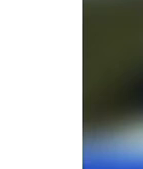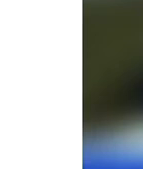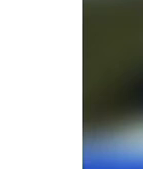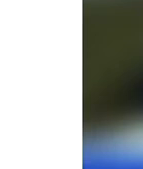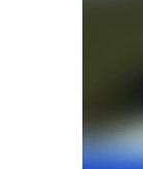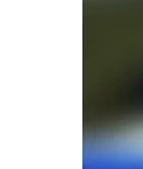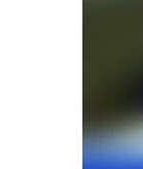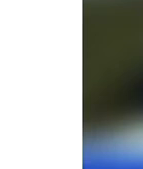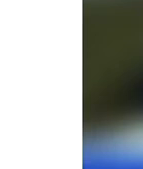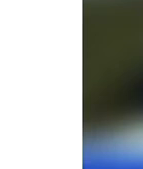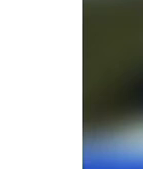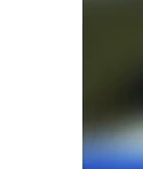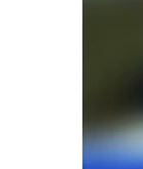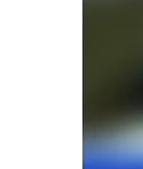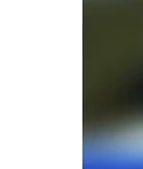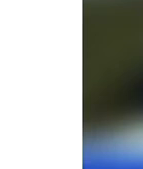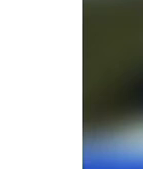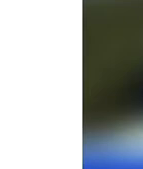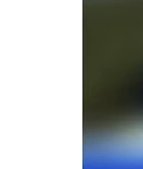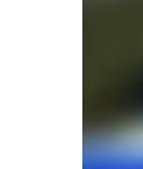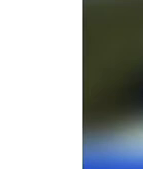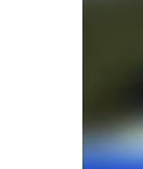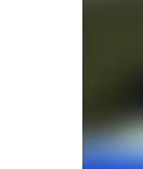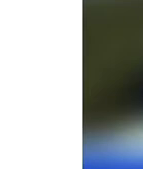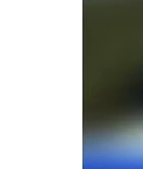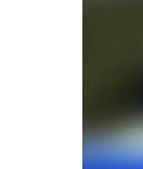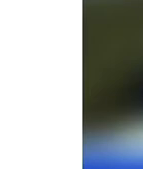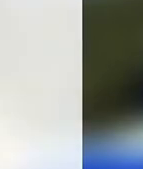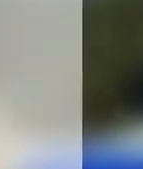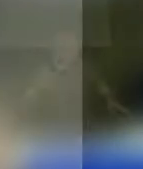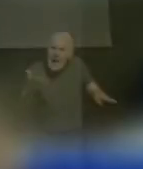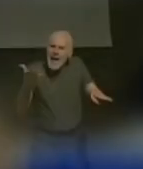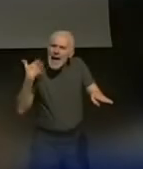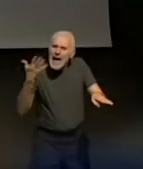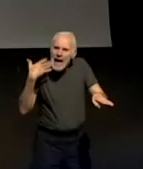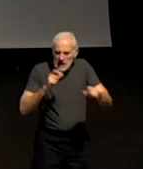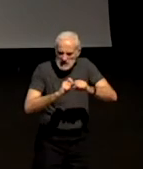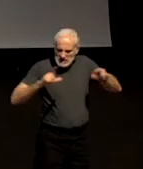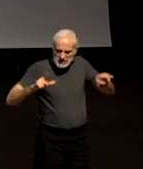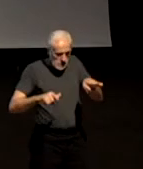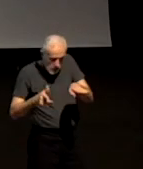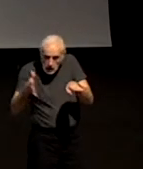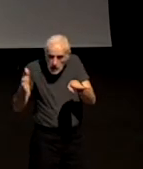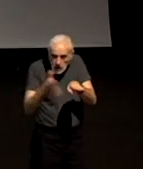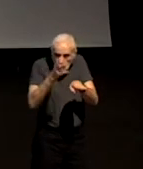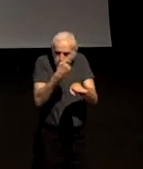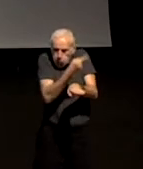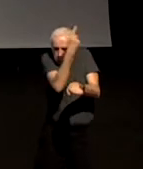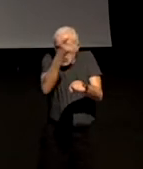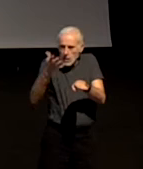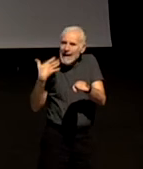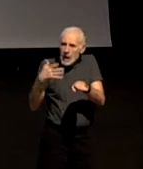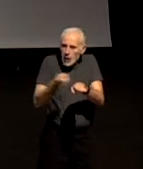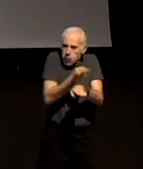que fait un objet se déplaçant dans l'air c'est la turbulence en fait qu'il va générer derrière lui et ses barbes la